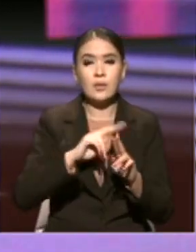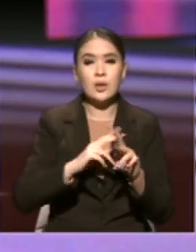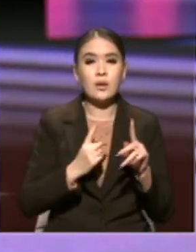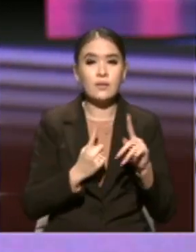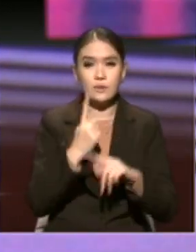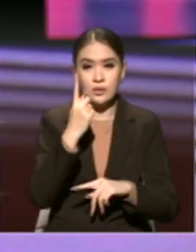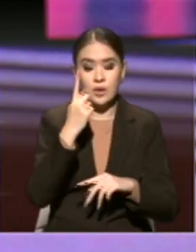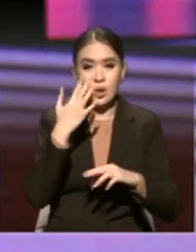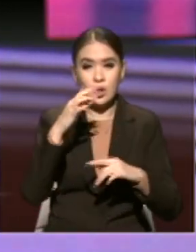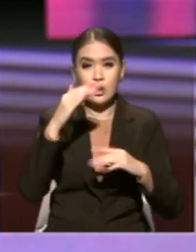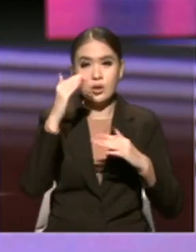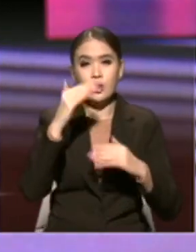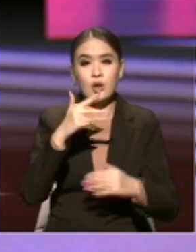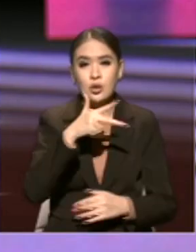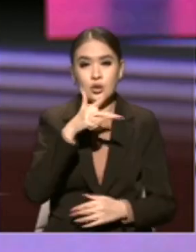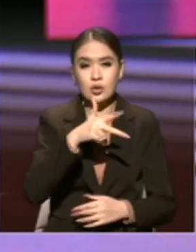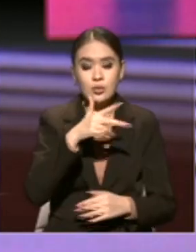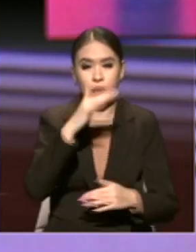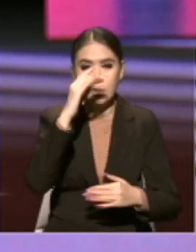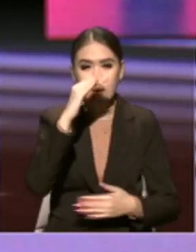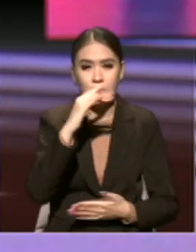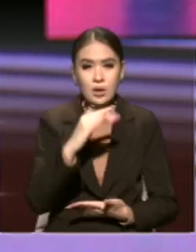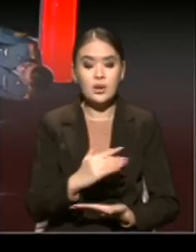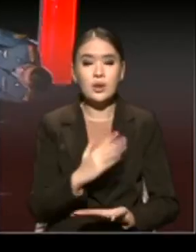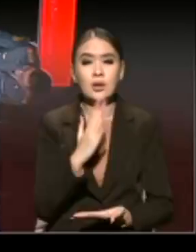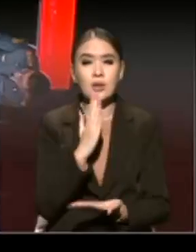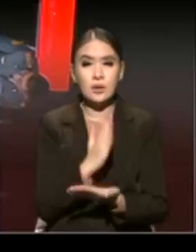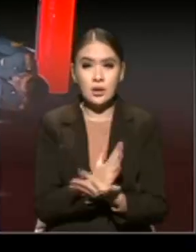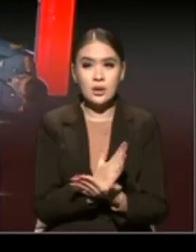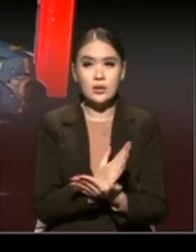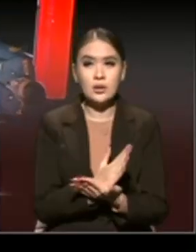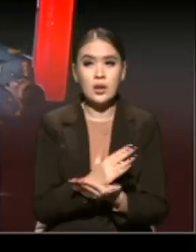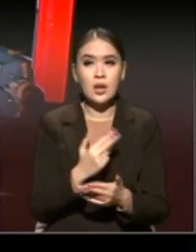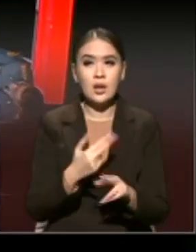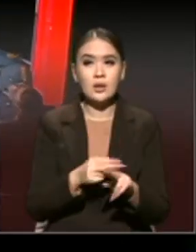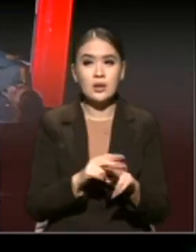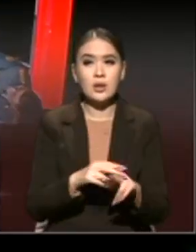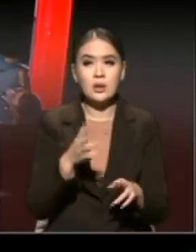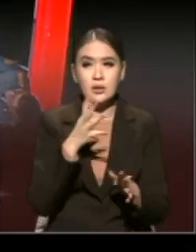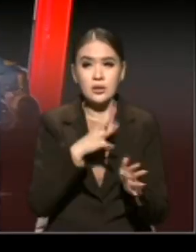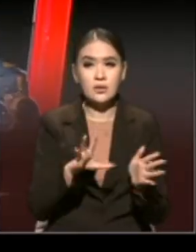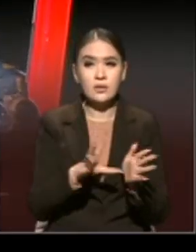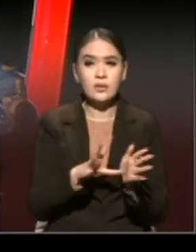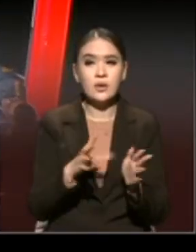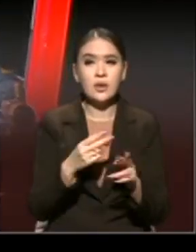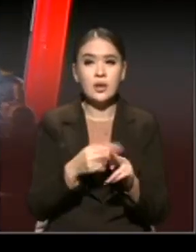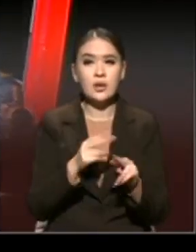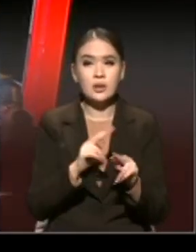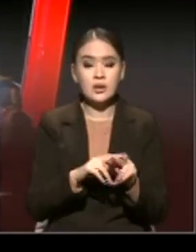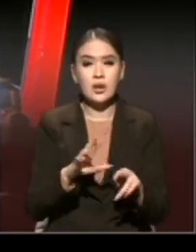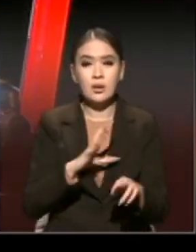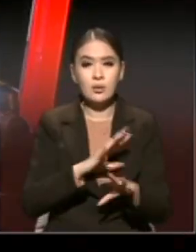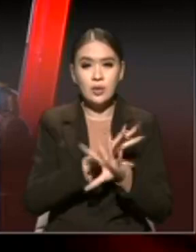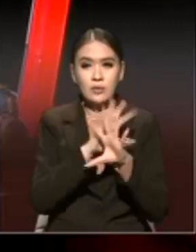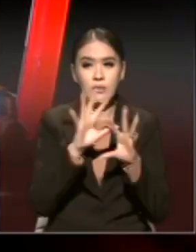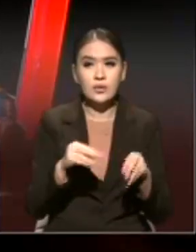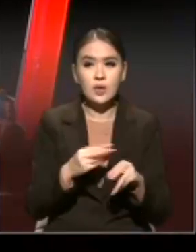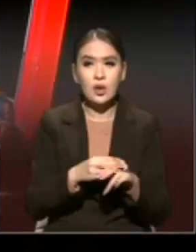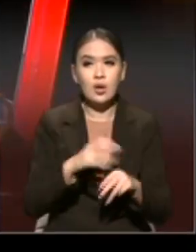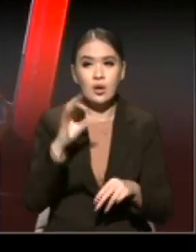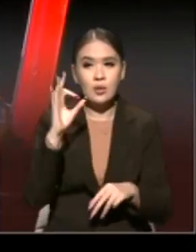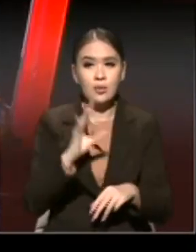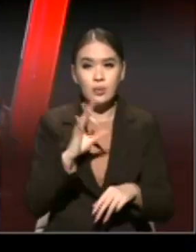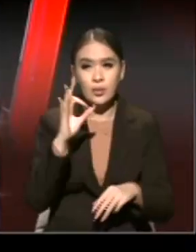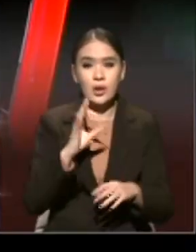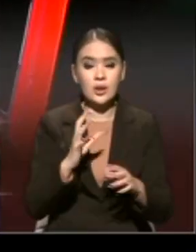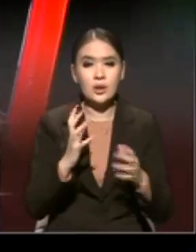ұпайдан 3000-ы тиісті түрде іріктеледі. Оны цифрлық платформа жүргізеді іріктеудің барлығын. Онда ұпайлары енгізіледі